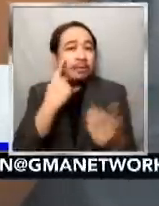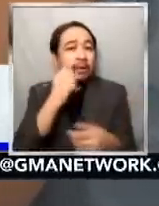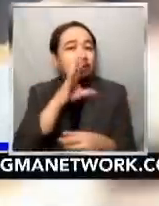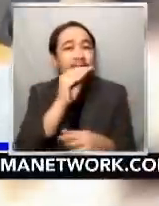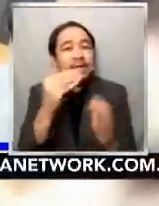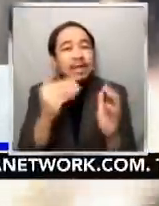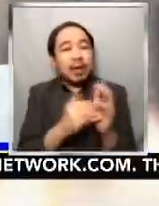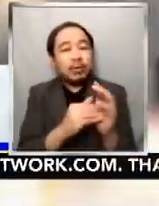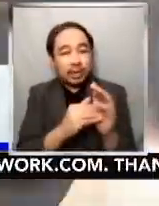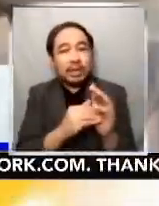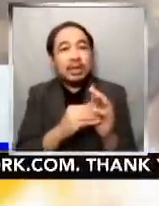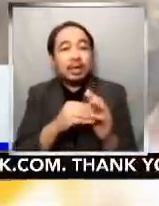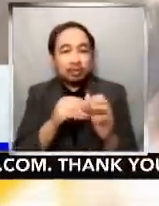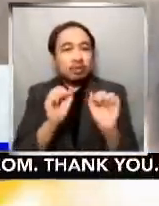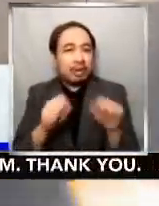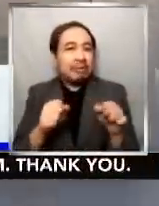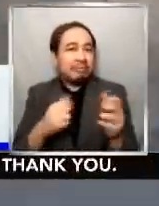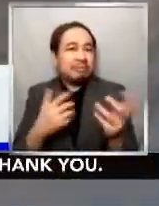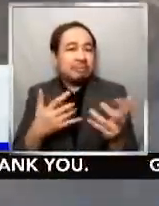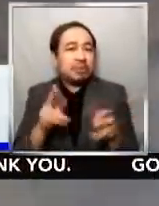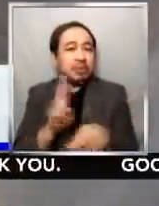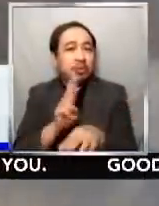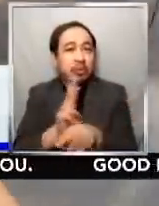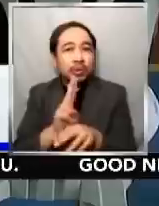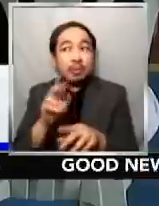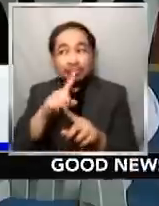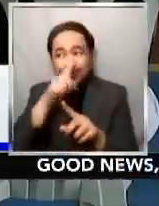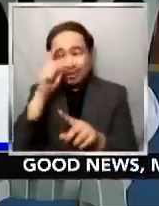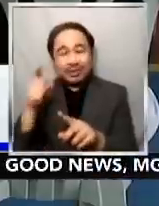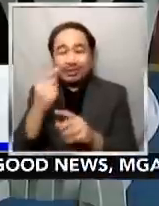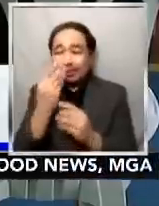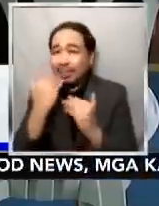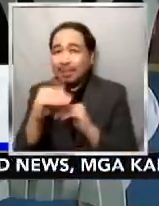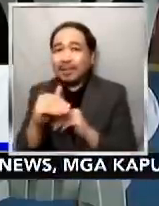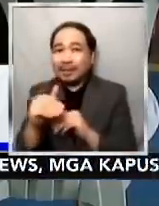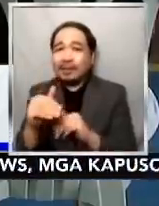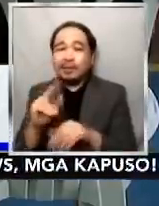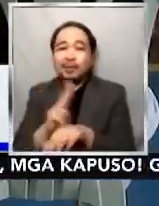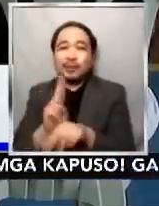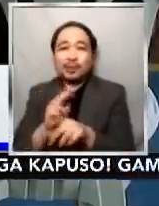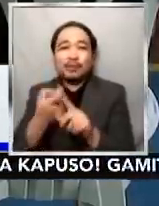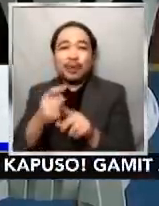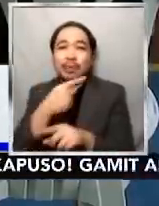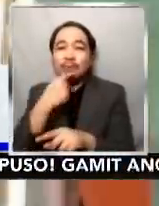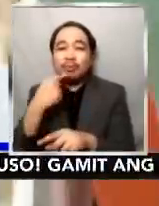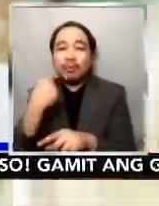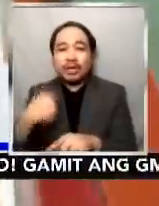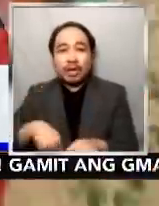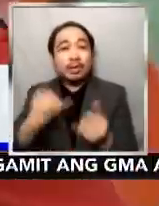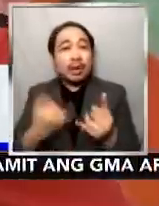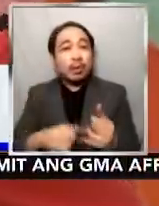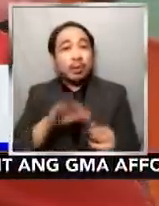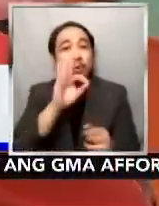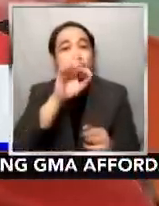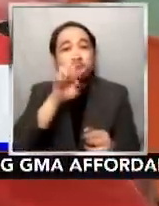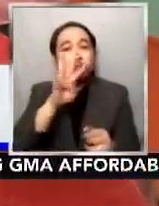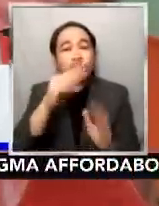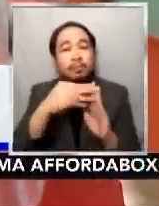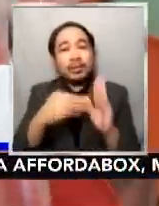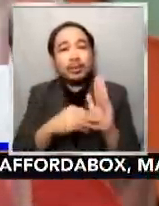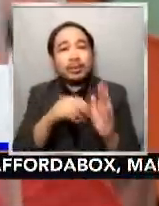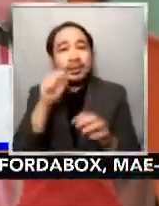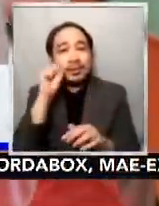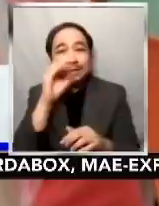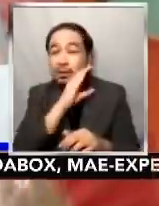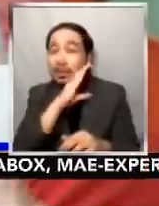Russia. Ininegotiate daw ng gobyerno na madagdagan ito. Mayroon tayong 9.4 million na seniors at 14 million na may